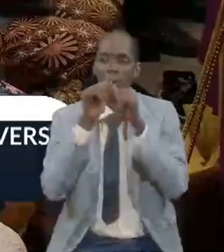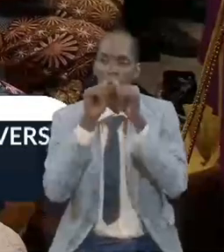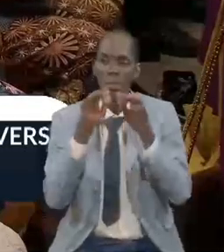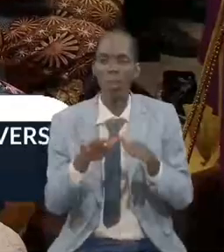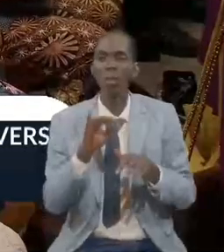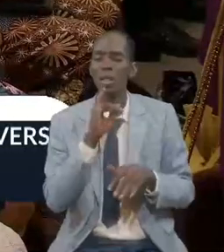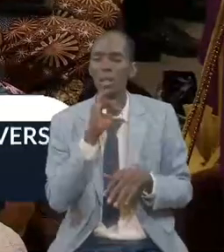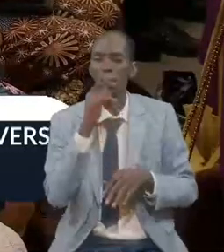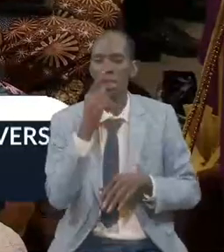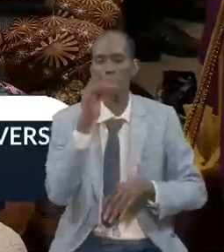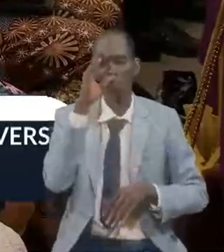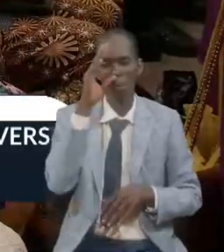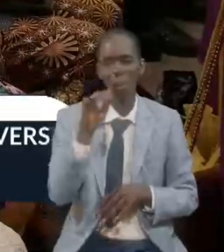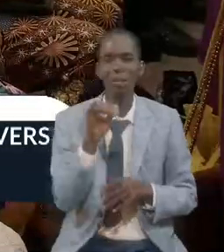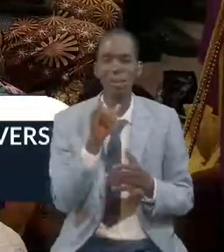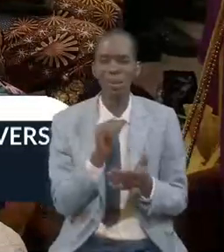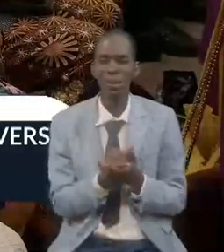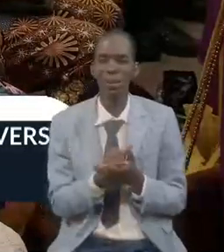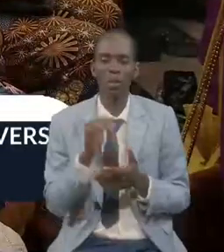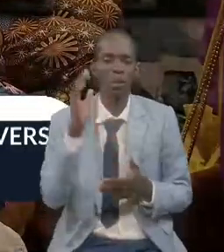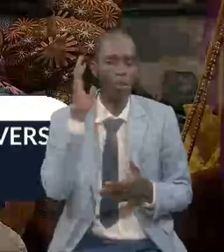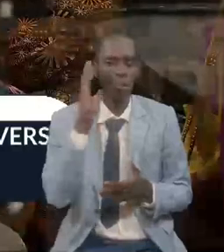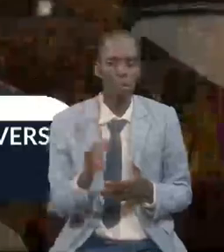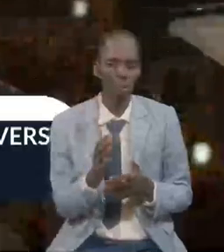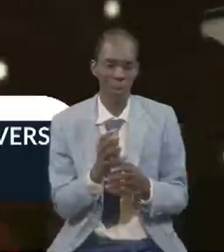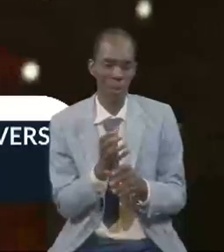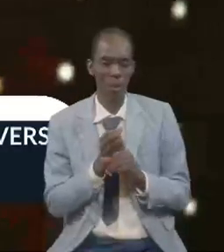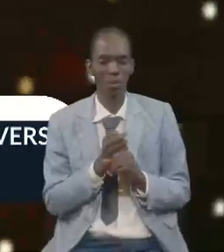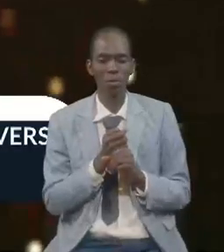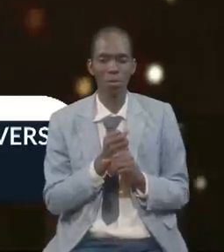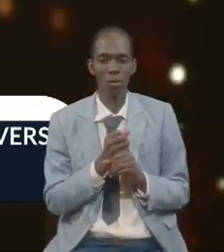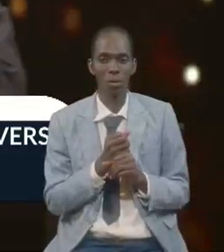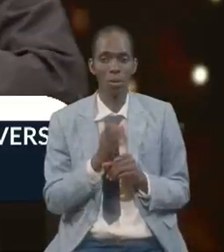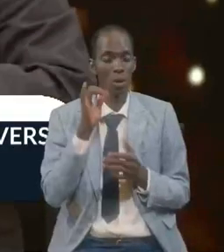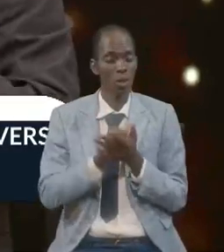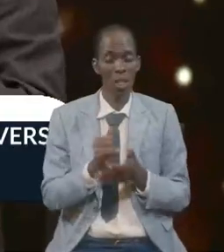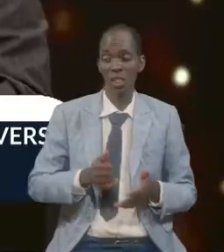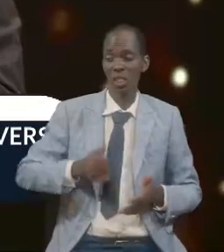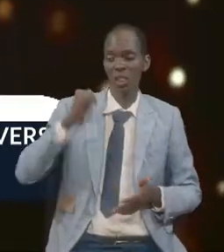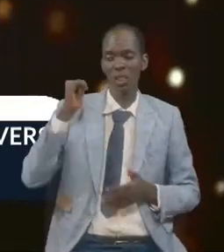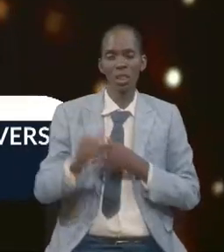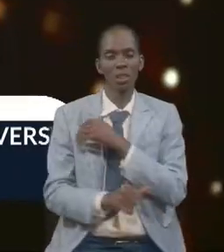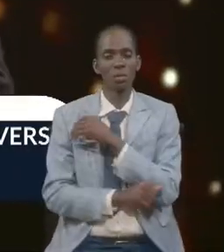tentation. Heureux l'homme qui résiste à la tentation. Heureux l'homme